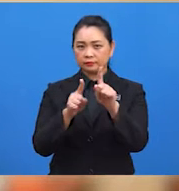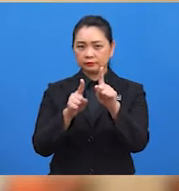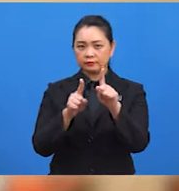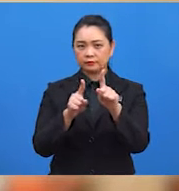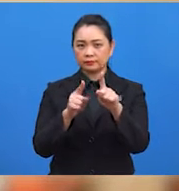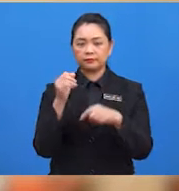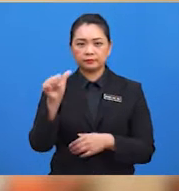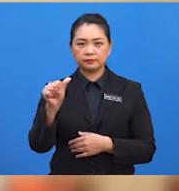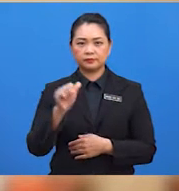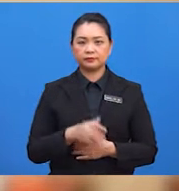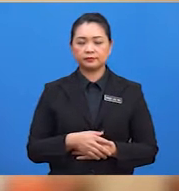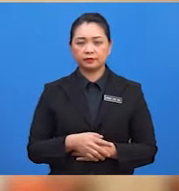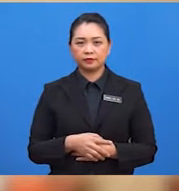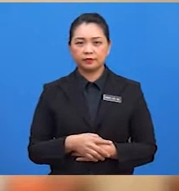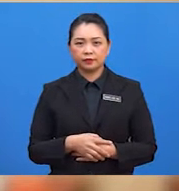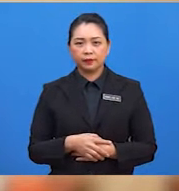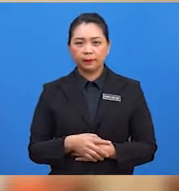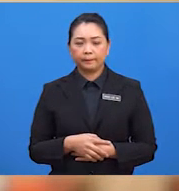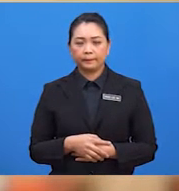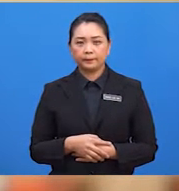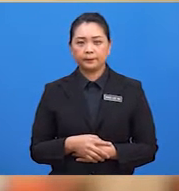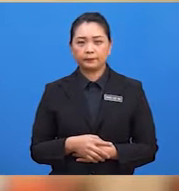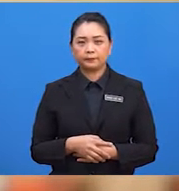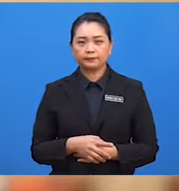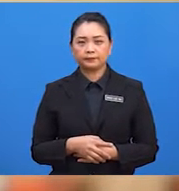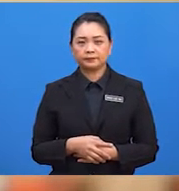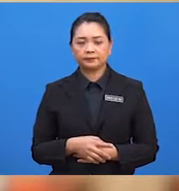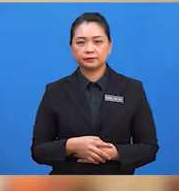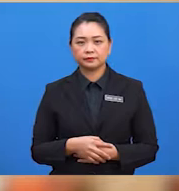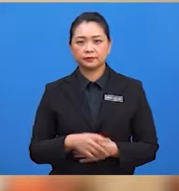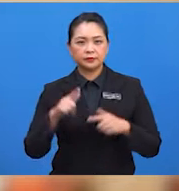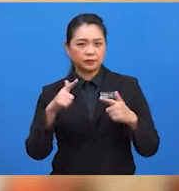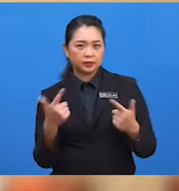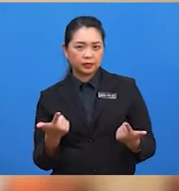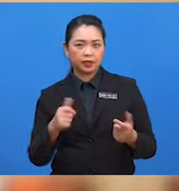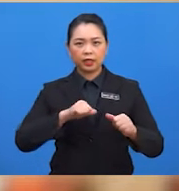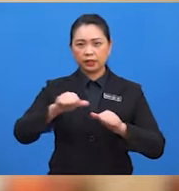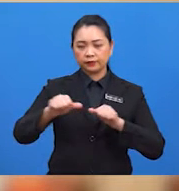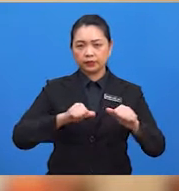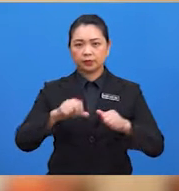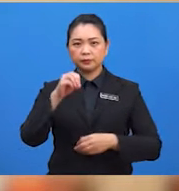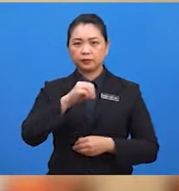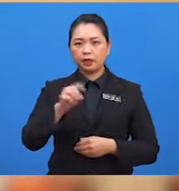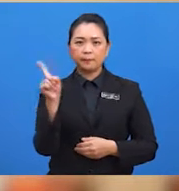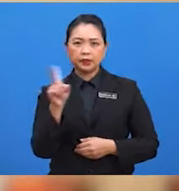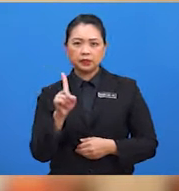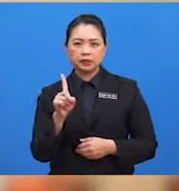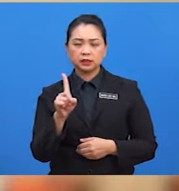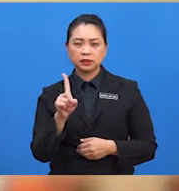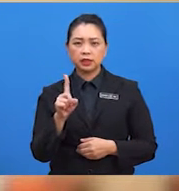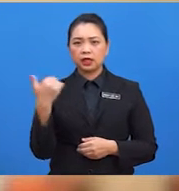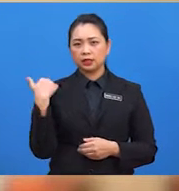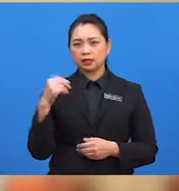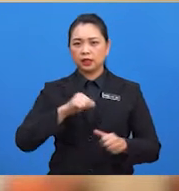pada soalan, iaitu A. Sungai Huanghe. Seterusnya, selain aktiviti pertanian, manakah yang berikut